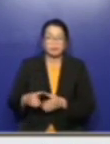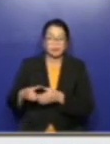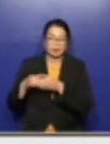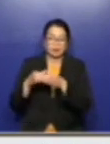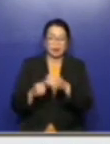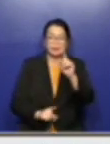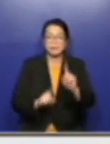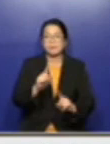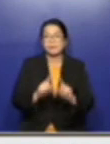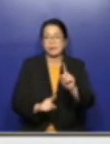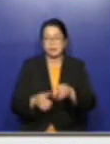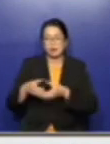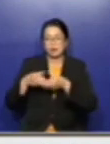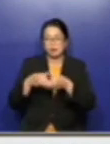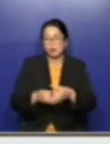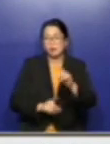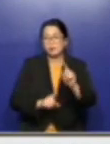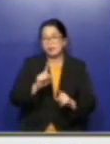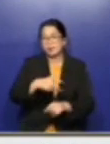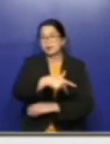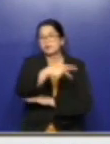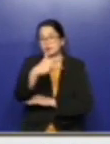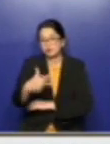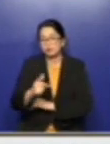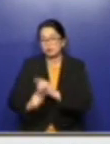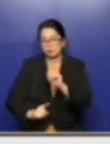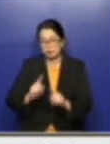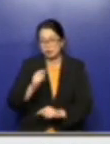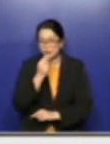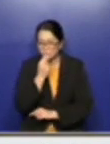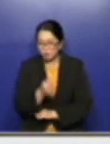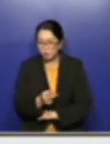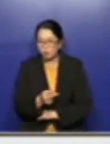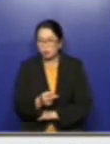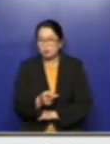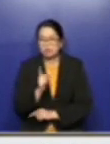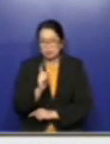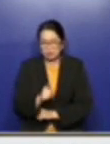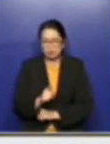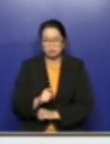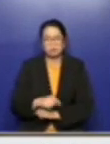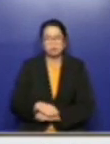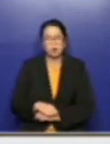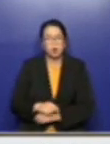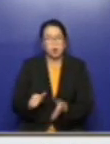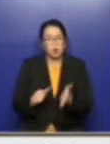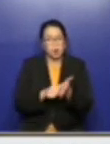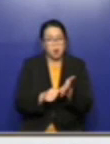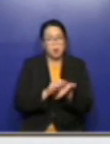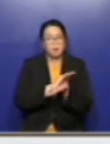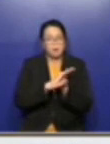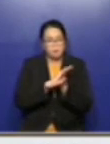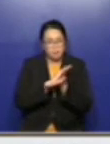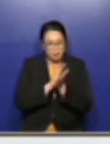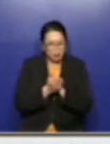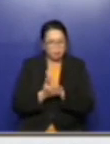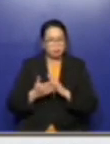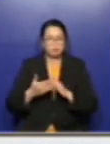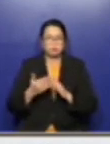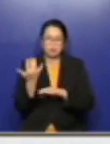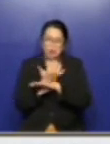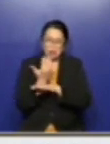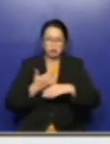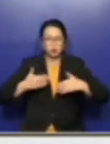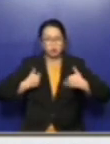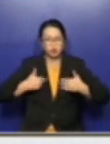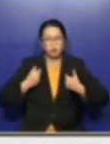องค์กรเนี่ยเขาบอกว่าสามารถที่จะต้องมีความจำเป็นในการปรับรูปแบบการนำเสนอให้สนุกมากขึ้นเ